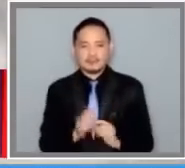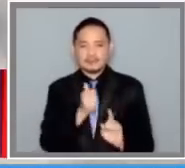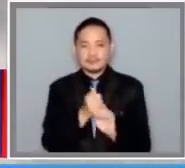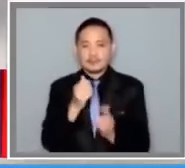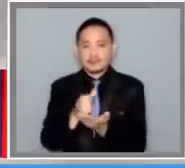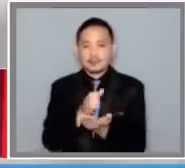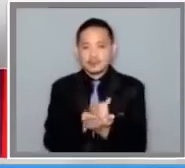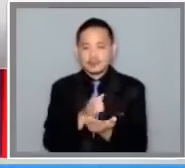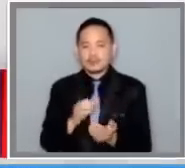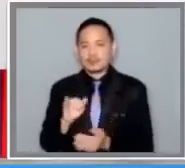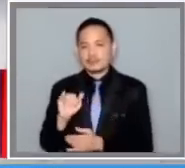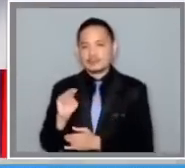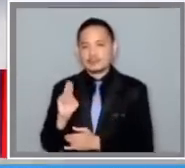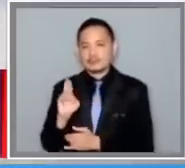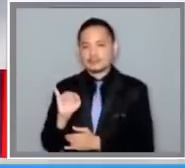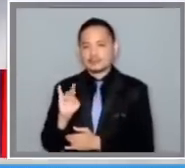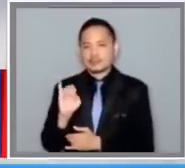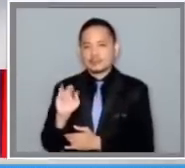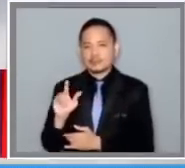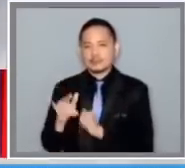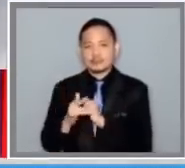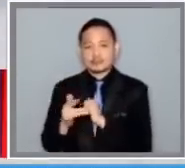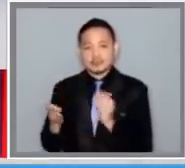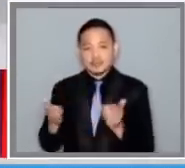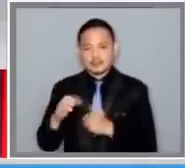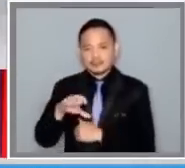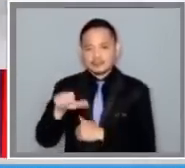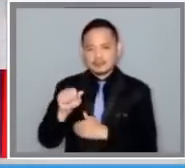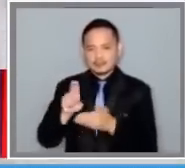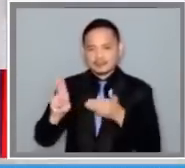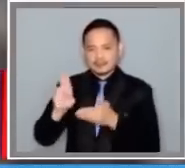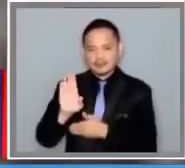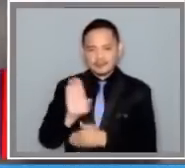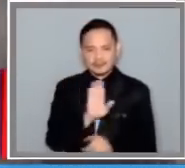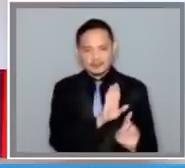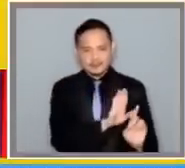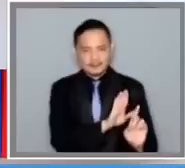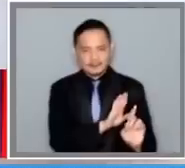Technology sa Cagayan State University si Brian.